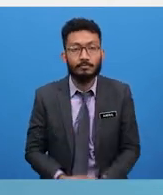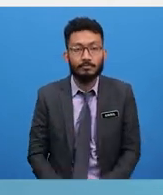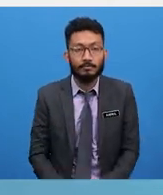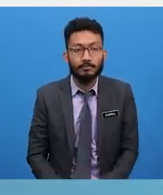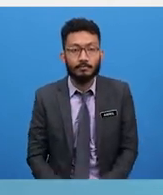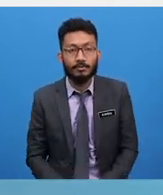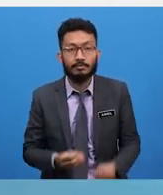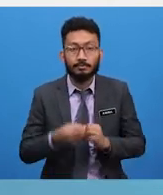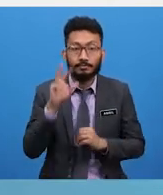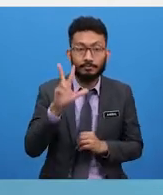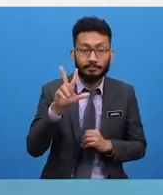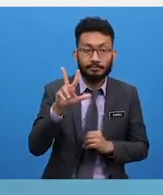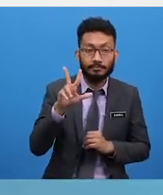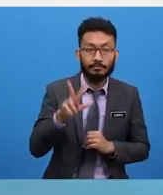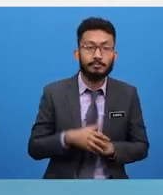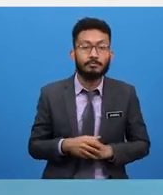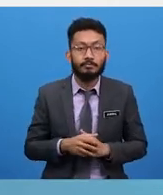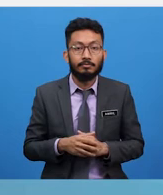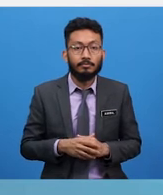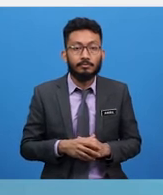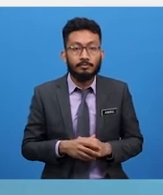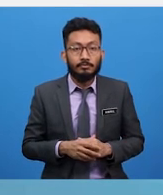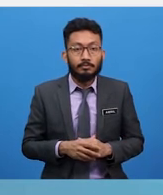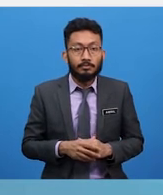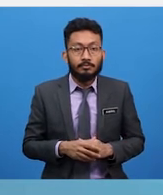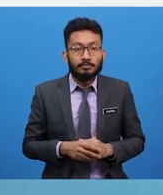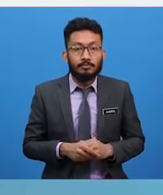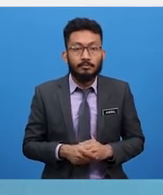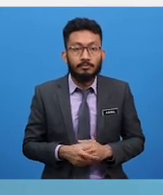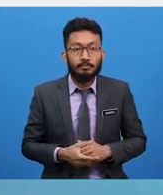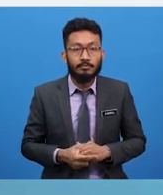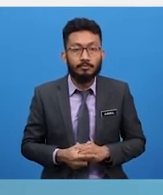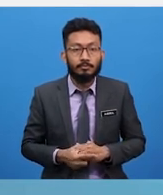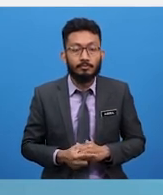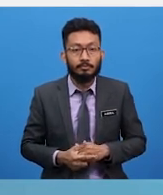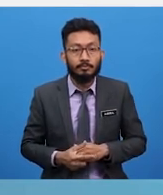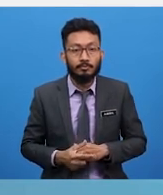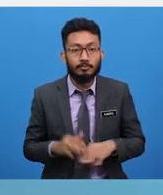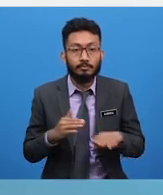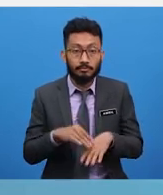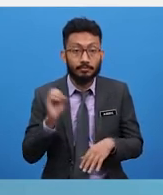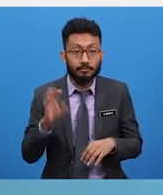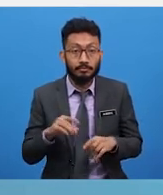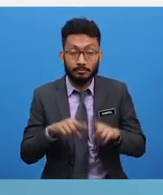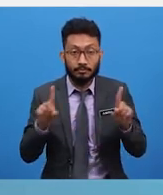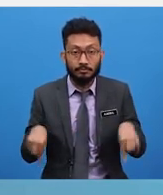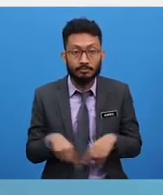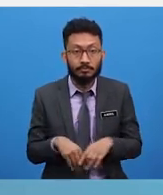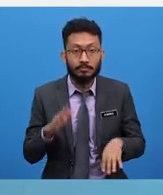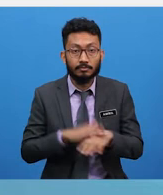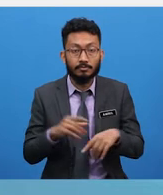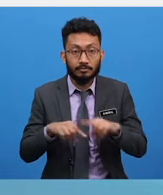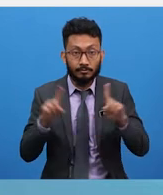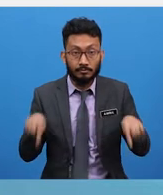Langkah kerja 3, tuangkan pes warna batik cetak pada pemidang dan